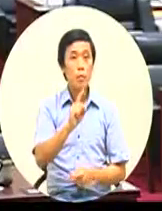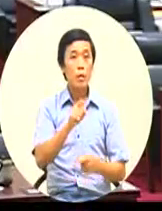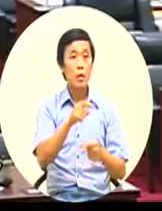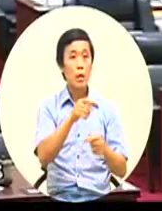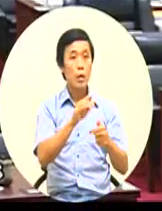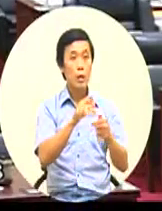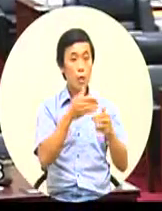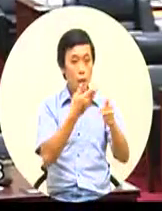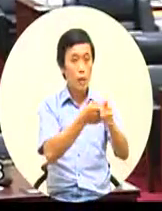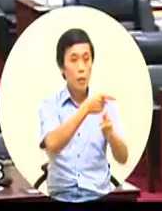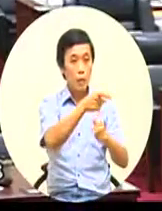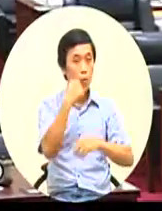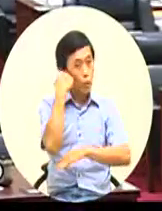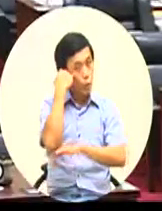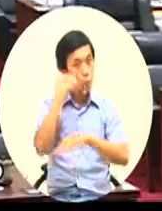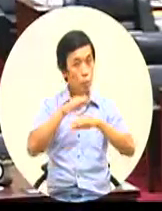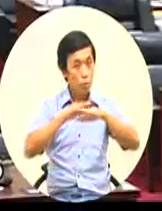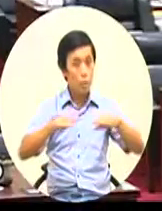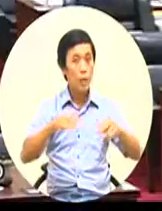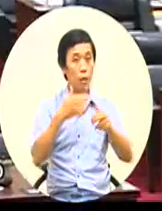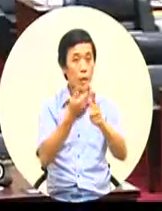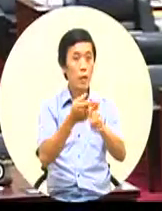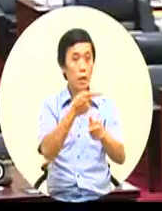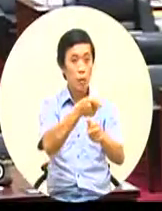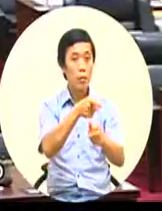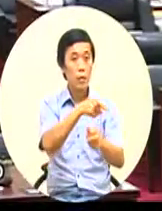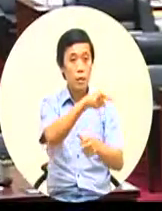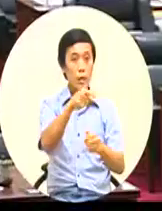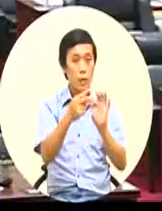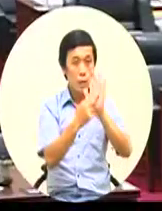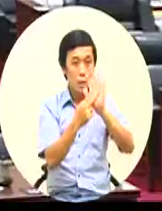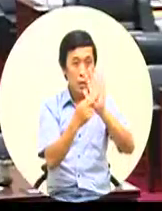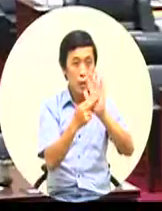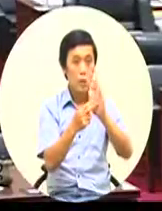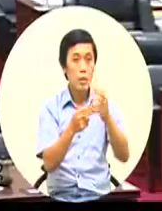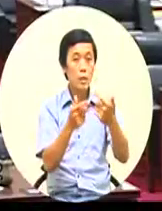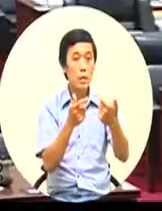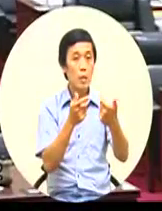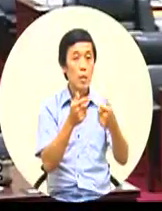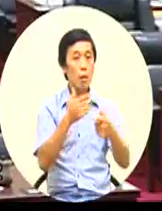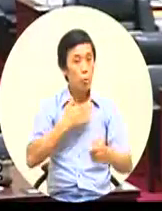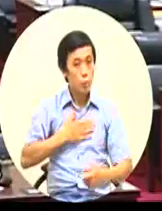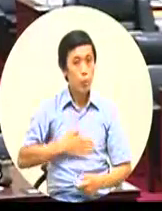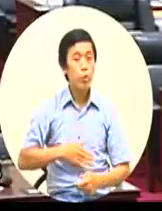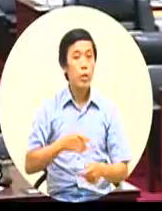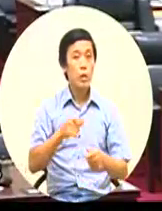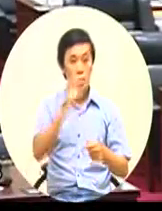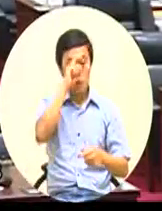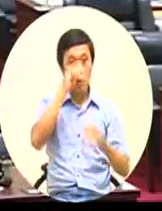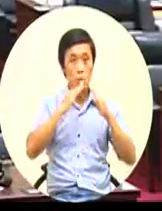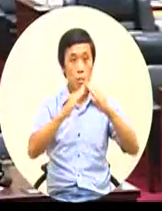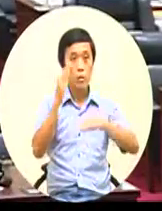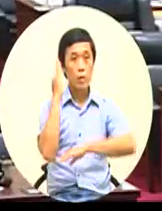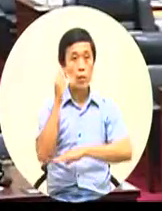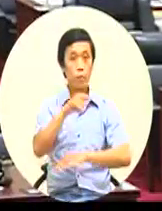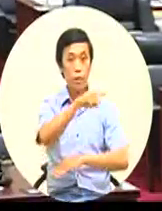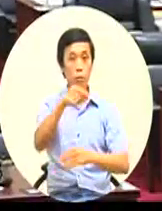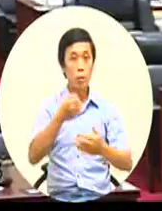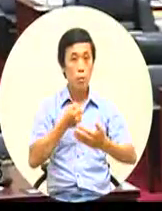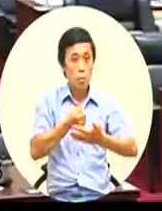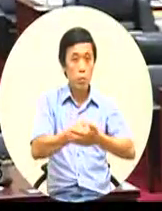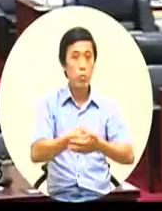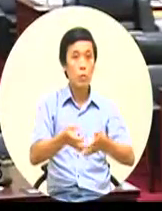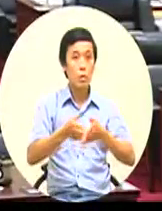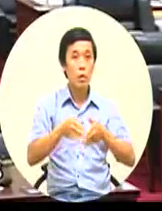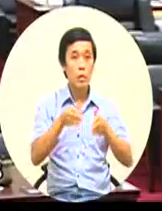个安置的地方，给他们一个合理的交代而已，就是这样，就这么简单而已。我希望市府你要拿出你们的魄力，而且你们要照顾